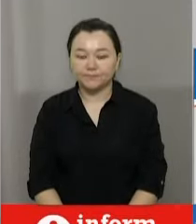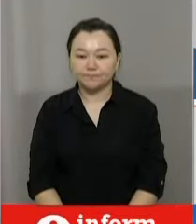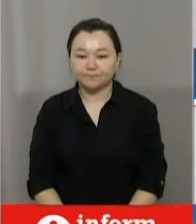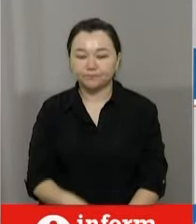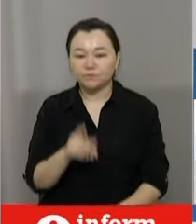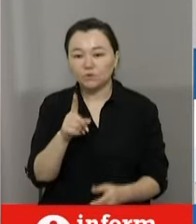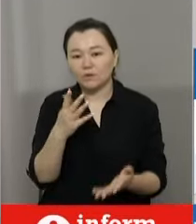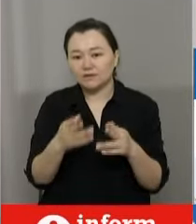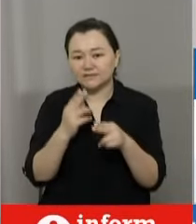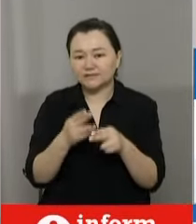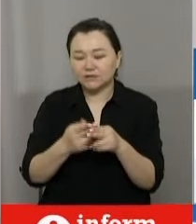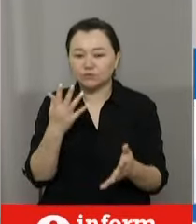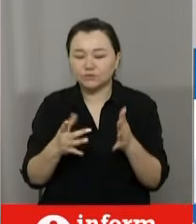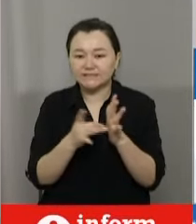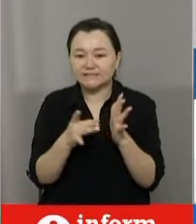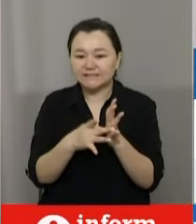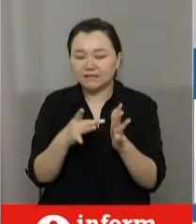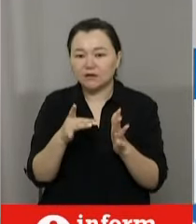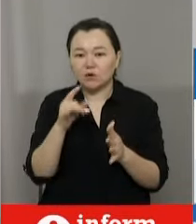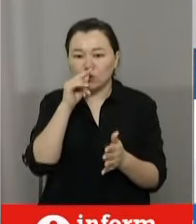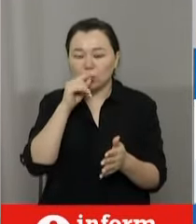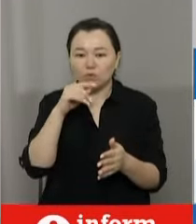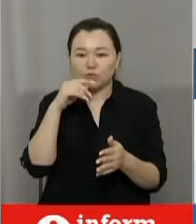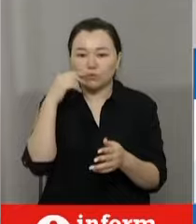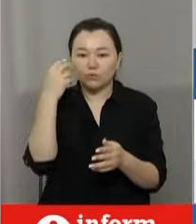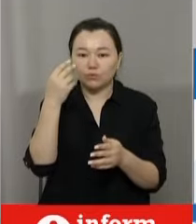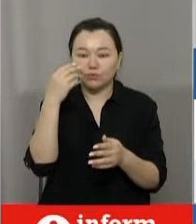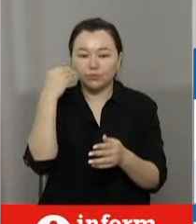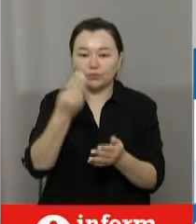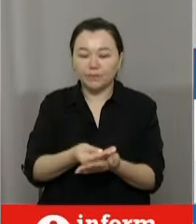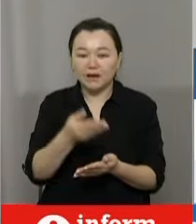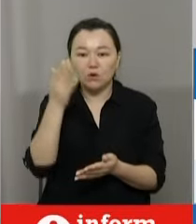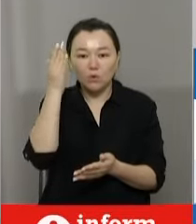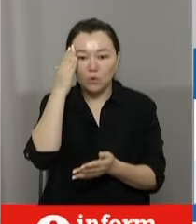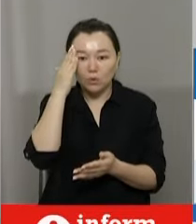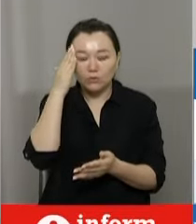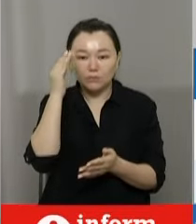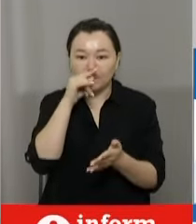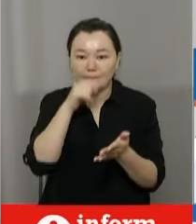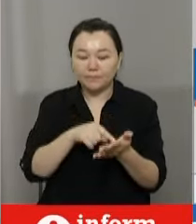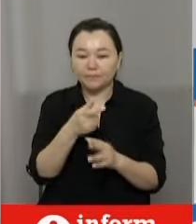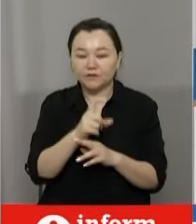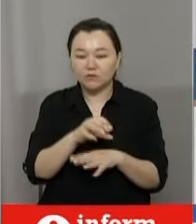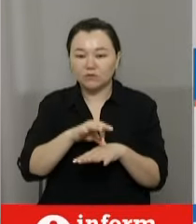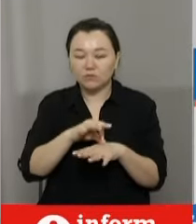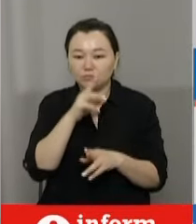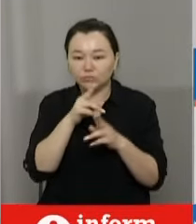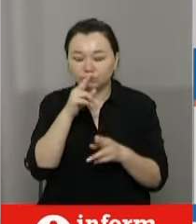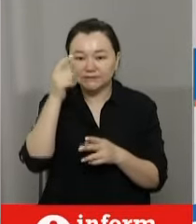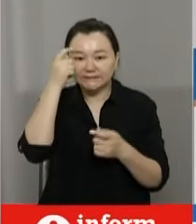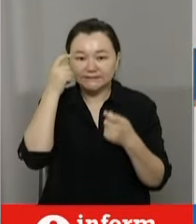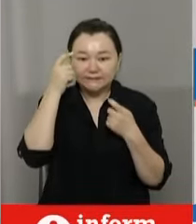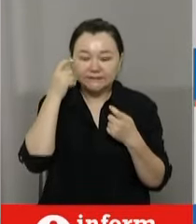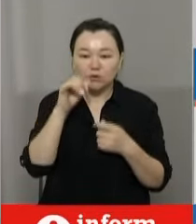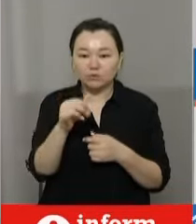То ли металлические, то ли стеклянные предметы упали на голову. Поэтому они обратились с жалобами на головные боли, наличие ран у